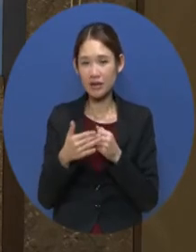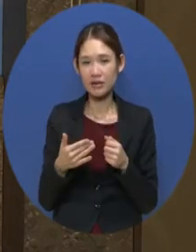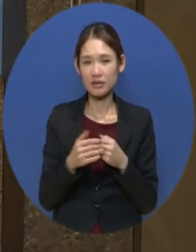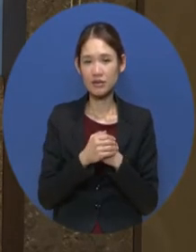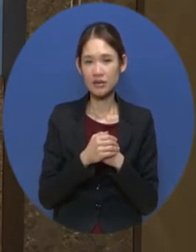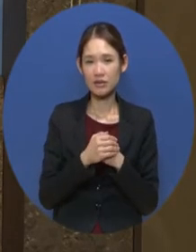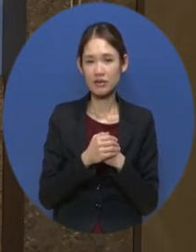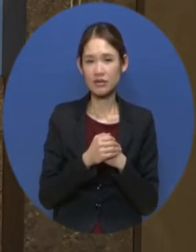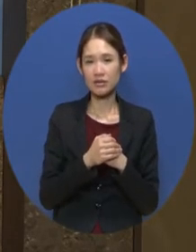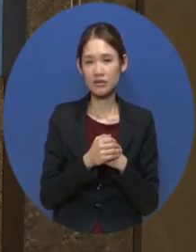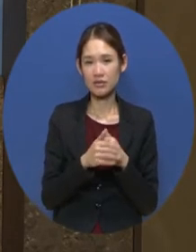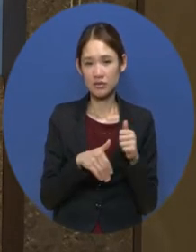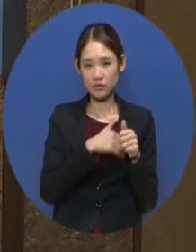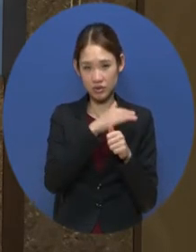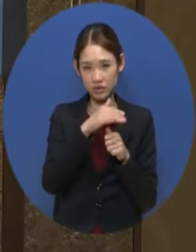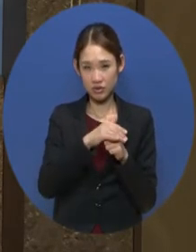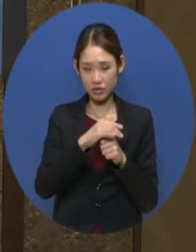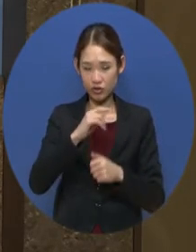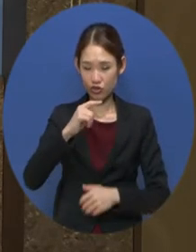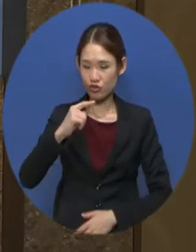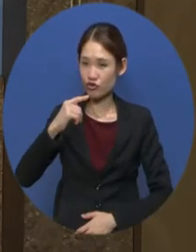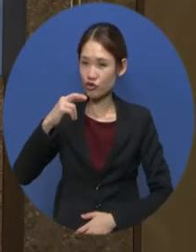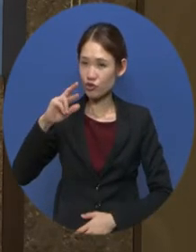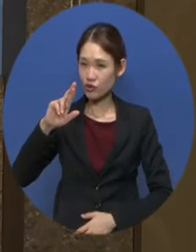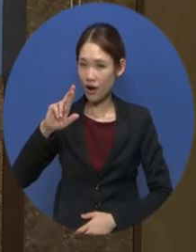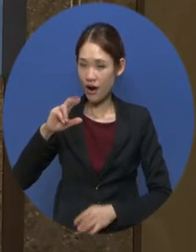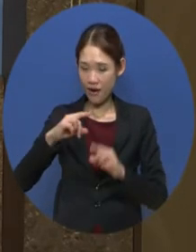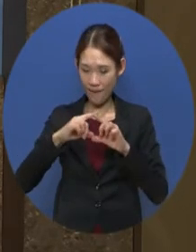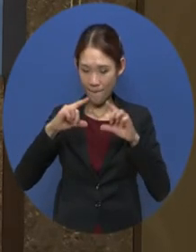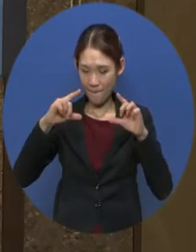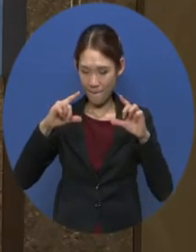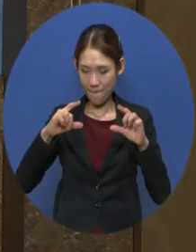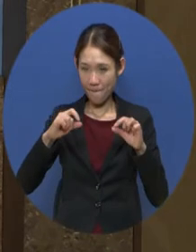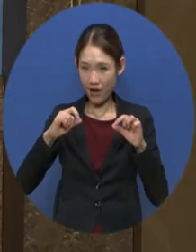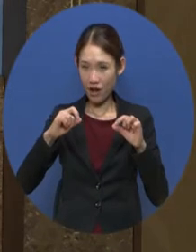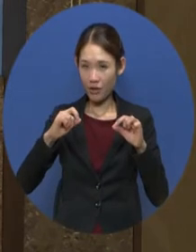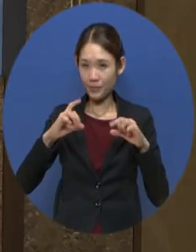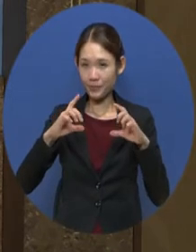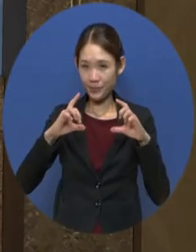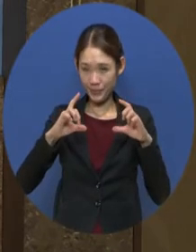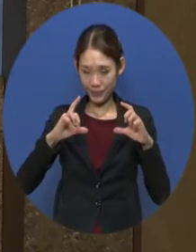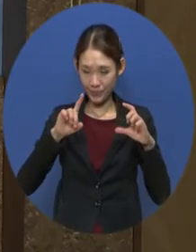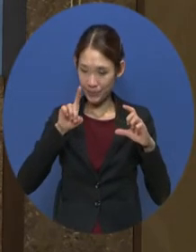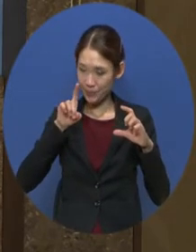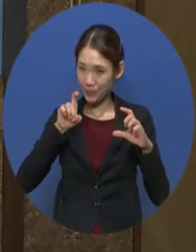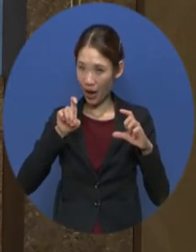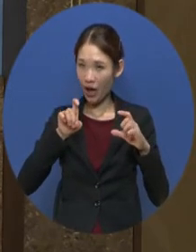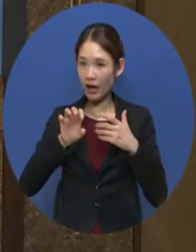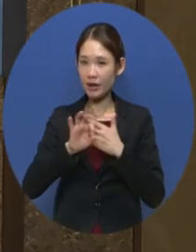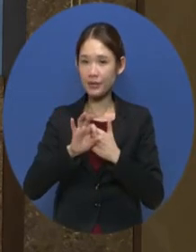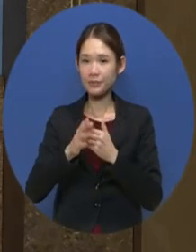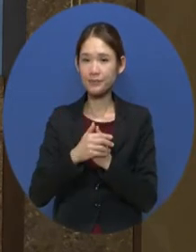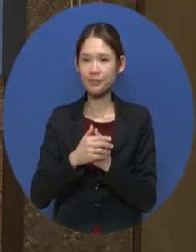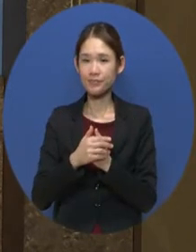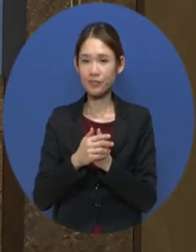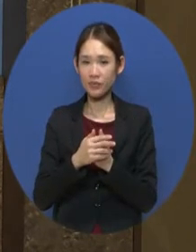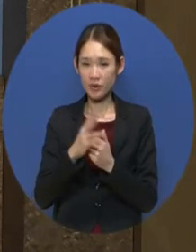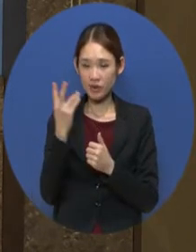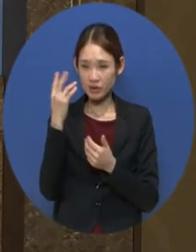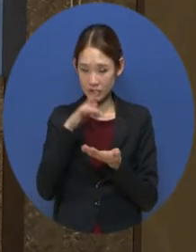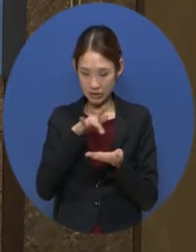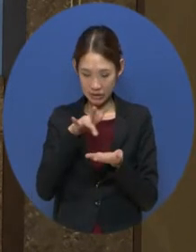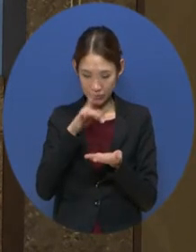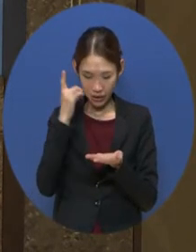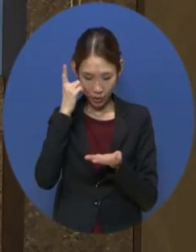그래서 그런 상황에서 그 QR 코드나 바코드를 촬영함으로써 스마트폰에서